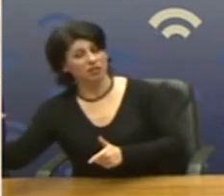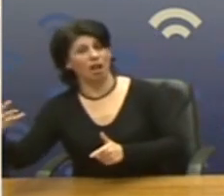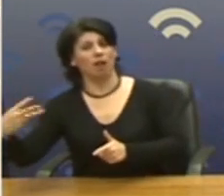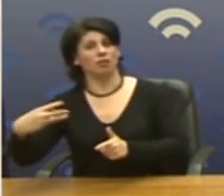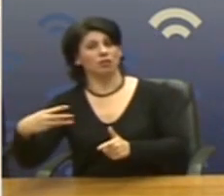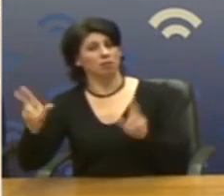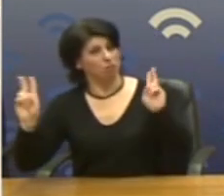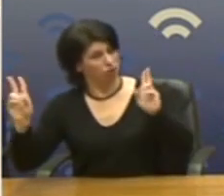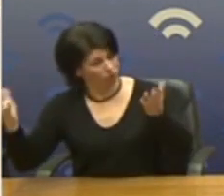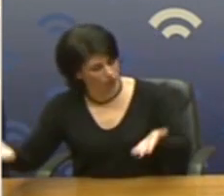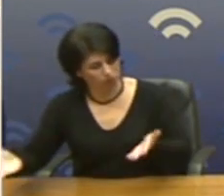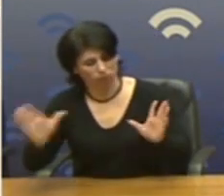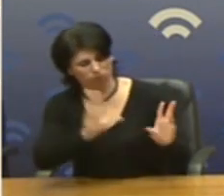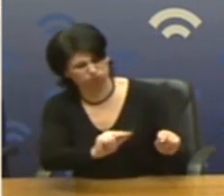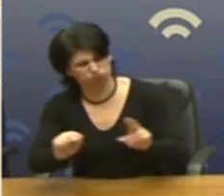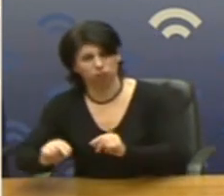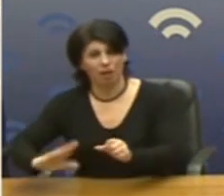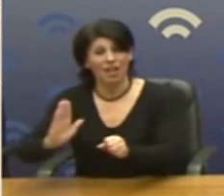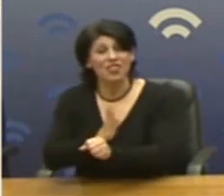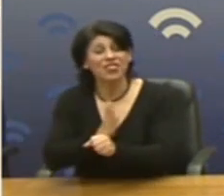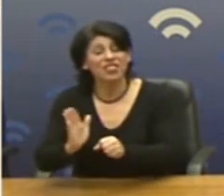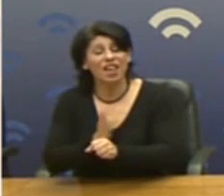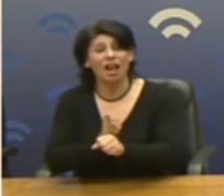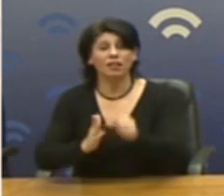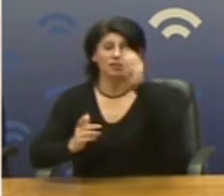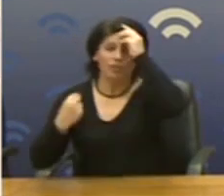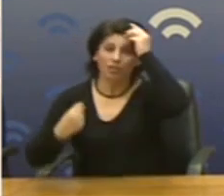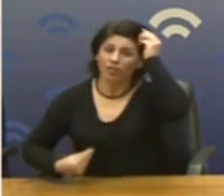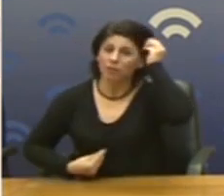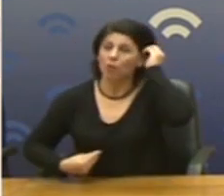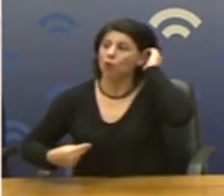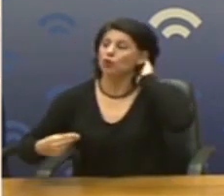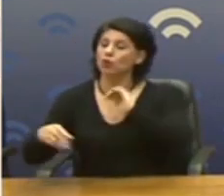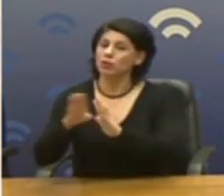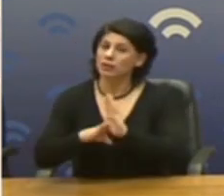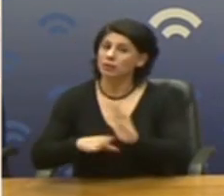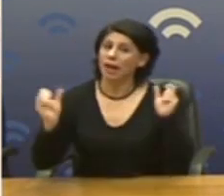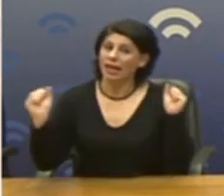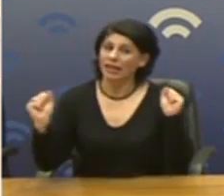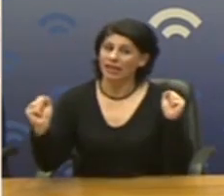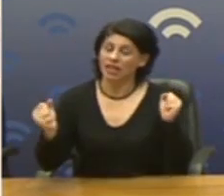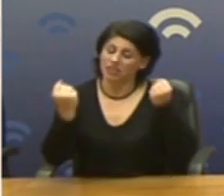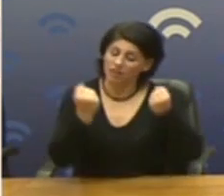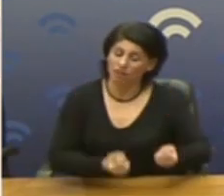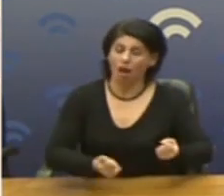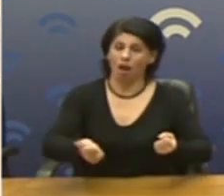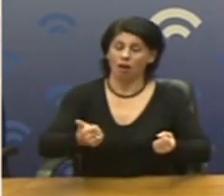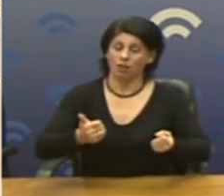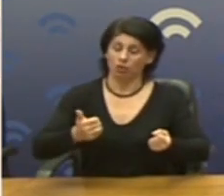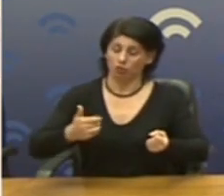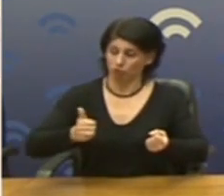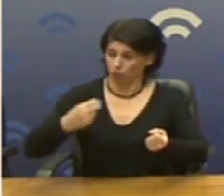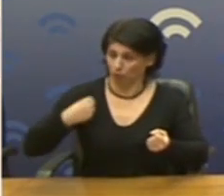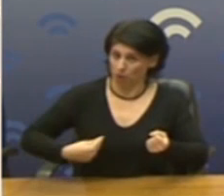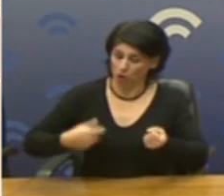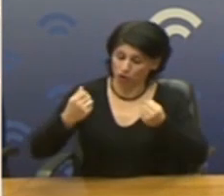διάλυση του δημόσιου συστήματος υγείας προς όφελος βέβαια του ιδιωτικού τομέα, ο οποίος γιγαντώθηκε